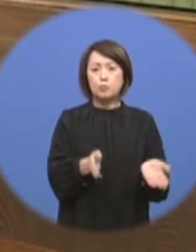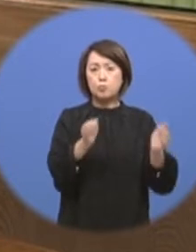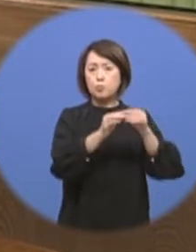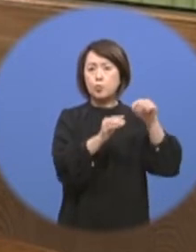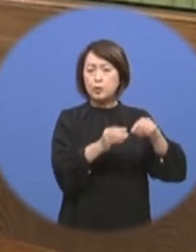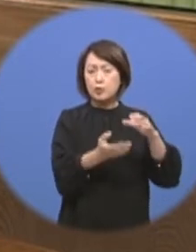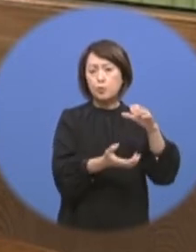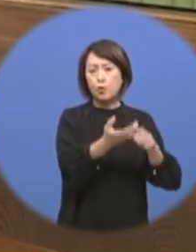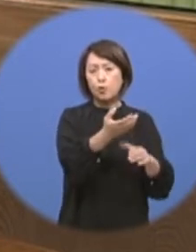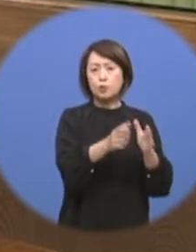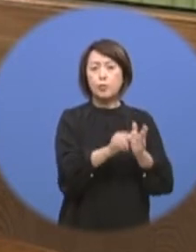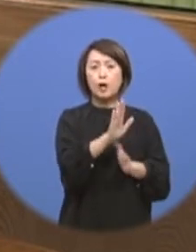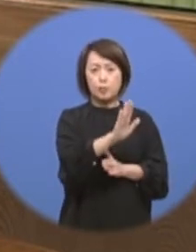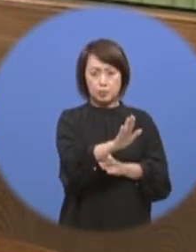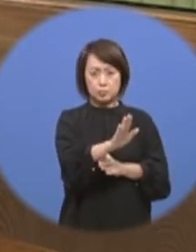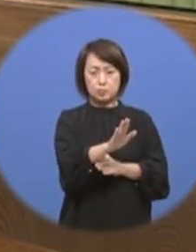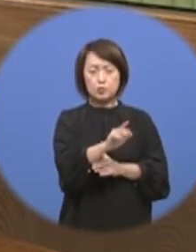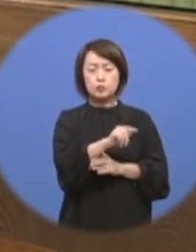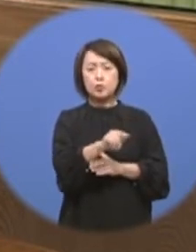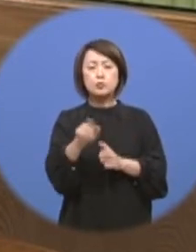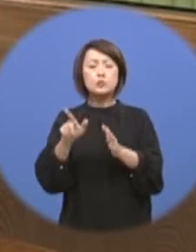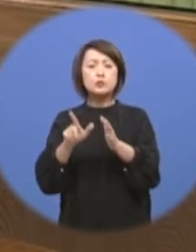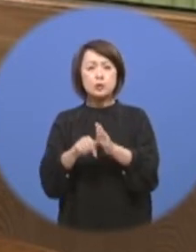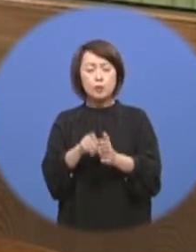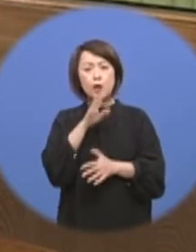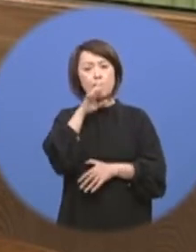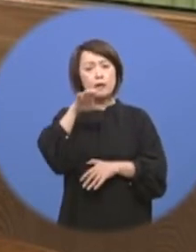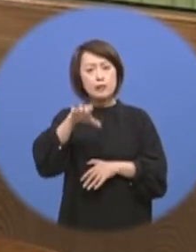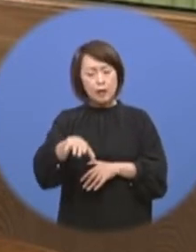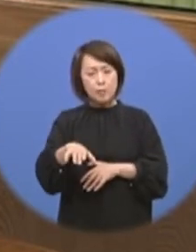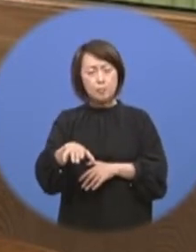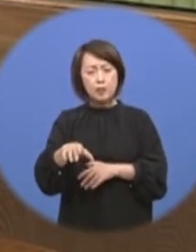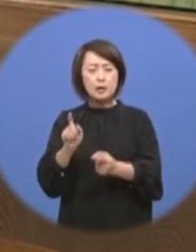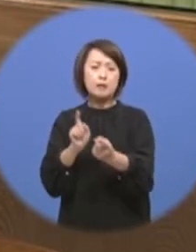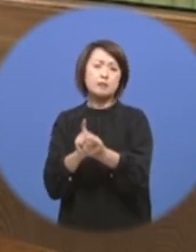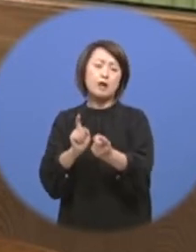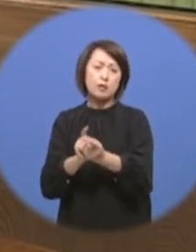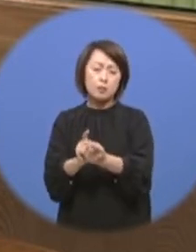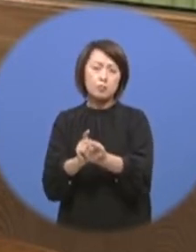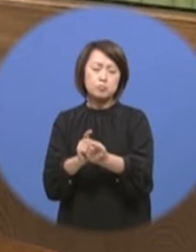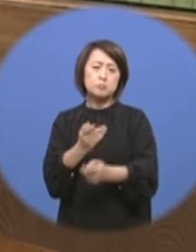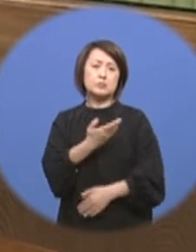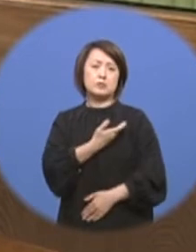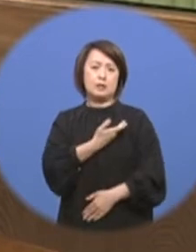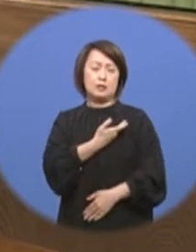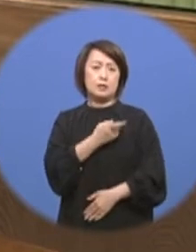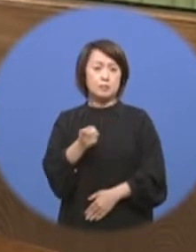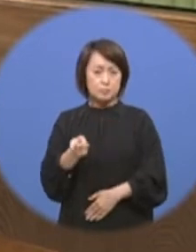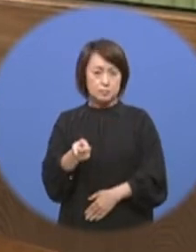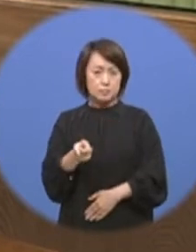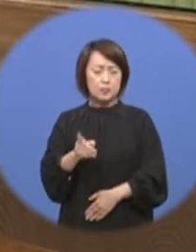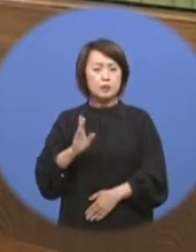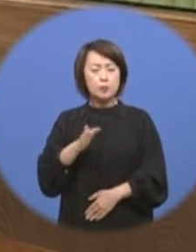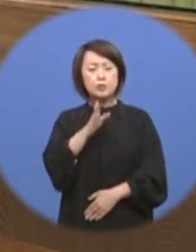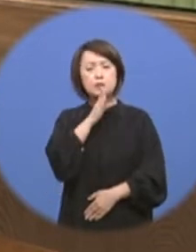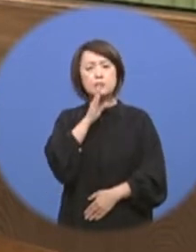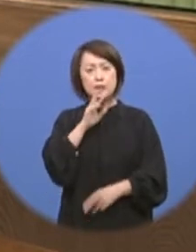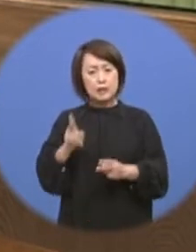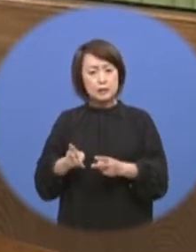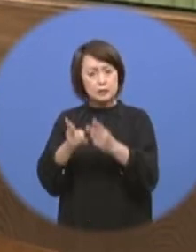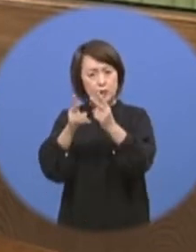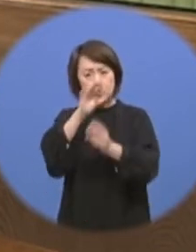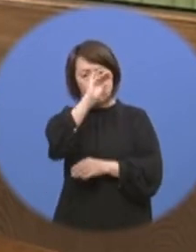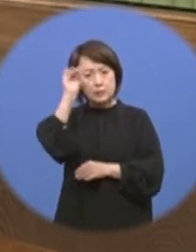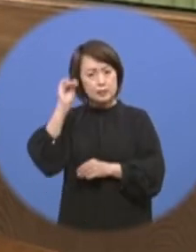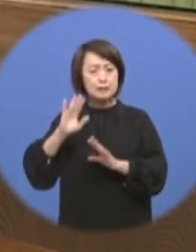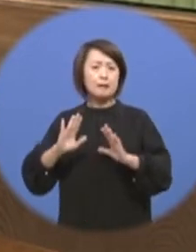あの現場でこう対応していただかないといけないんですけれどもなかなか阿蘇専門的な知事いけ